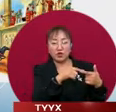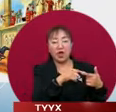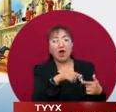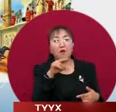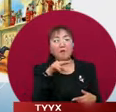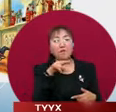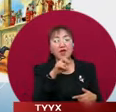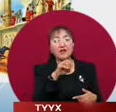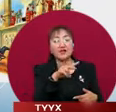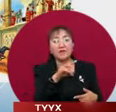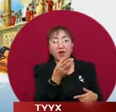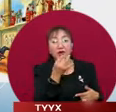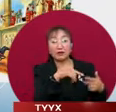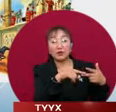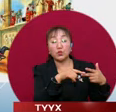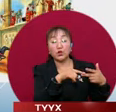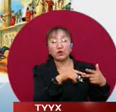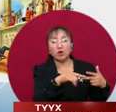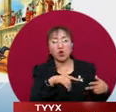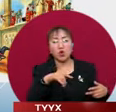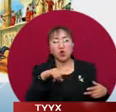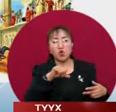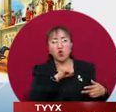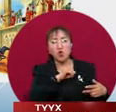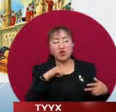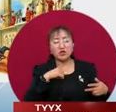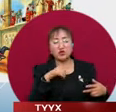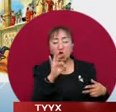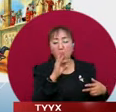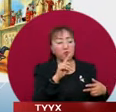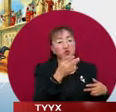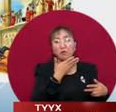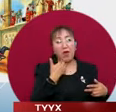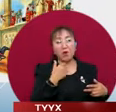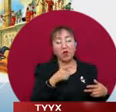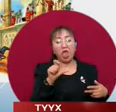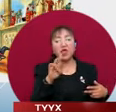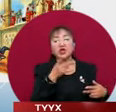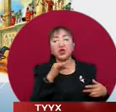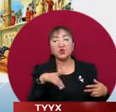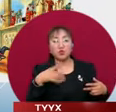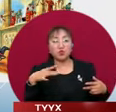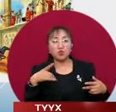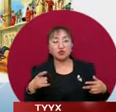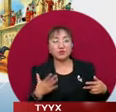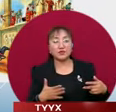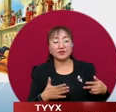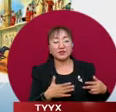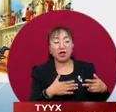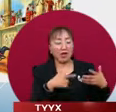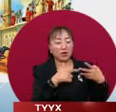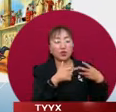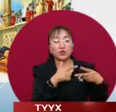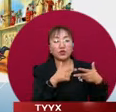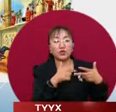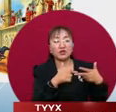нь өөрийн гих өмчгүй бүртлөө хөдөлмөрлөх үүрэг бүхий энгийн ард түмнийг хэлдэг гэжээ. За Цэргийнхэн гэдэг маань цэргийн айрамд